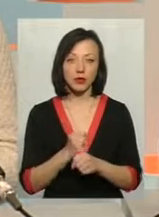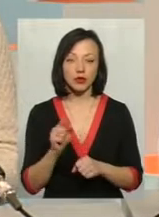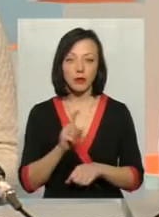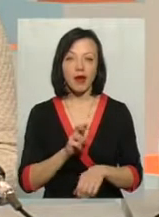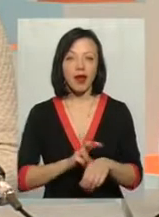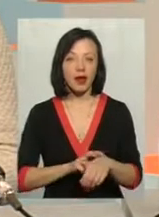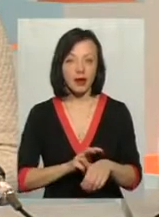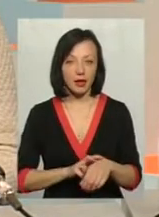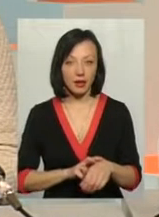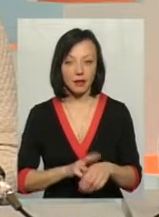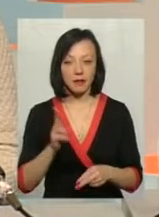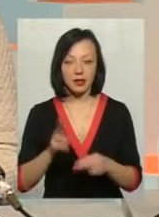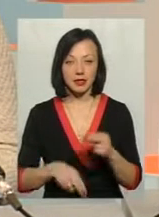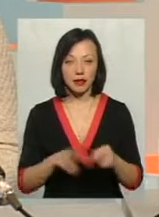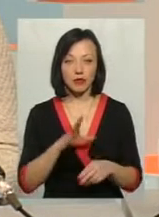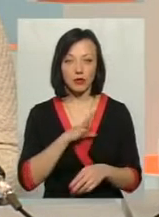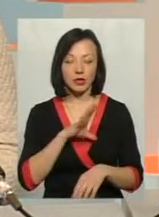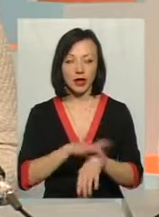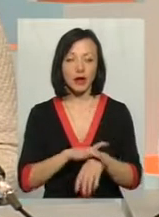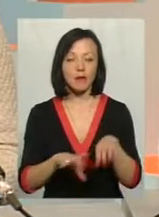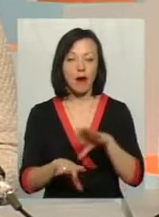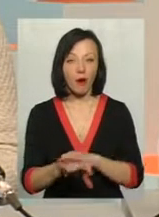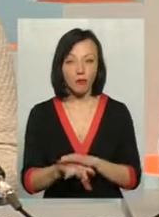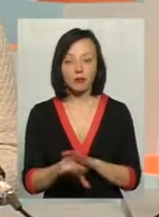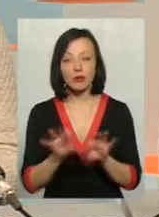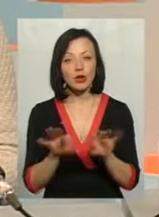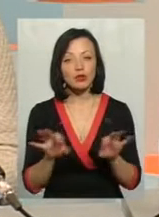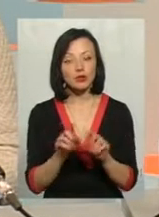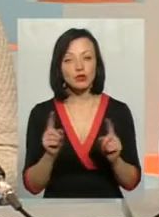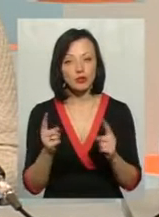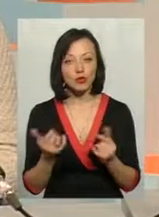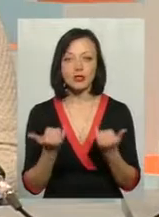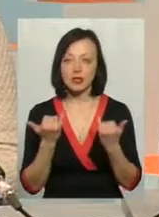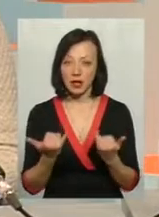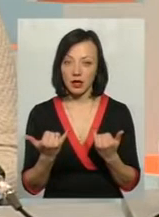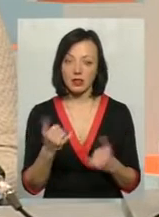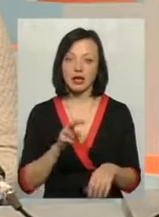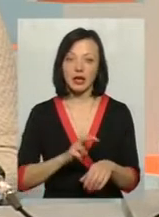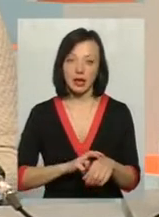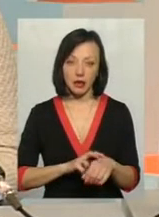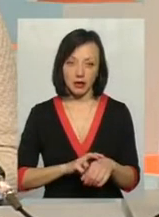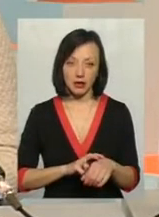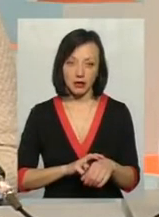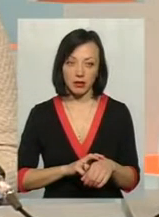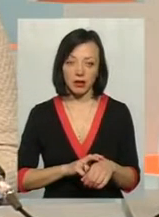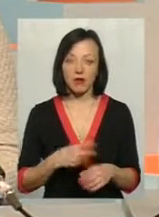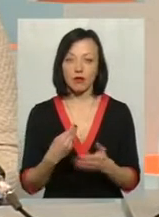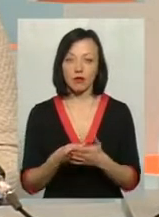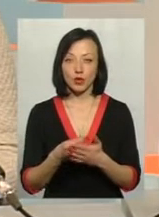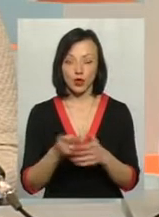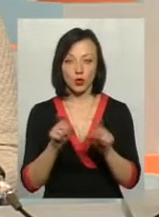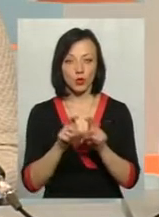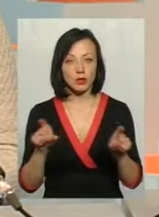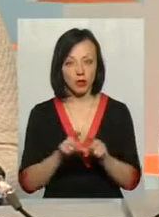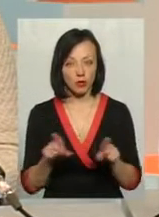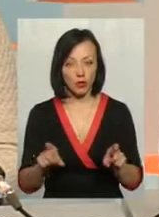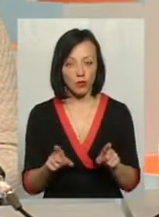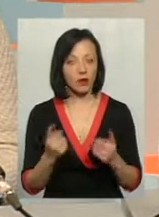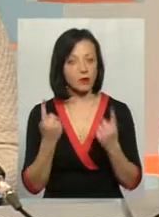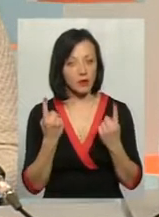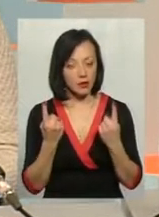лікар, зрештою, перестав бути кріпаком. Поясню, про що мова. Зараз лікар, а в бюджетних установах, по